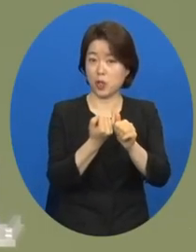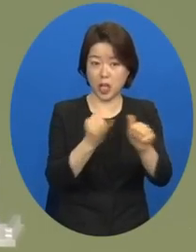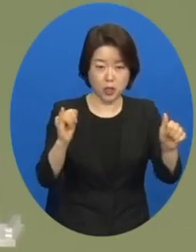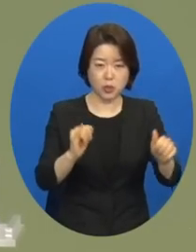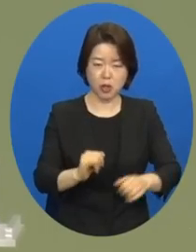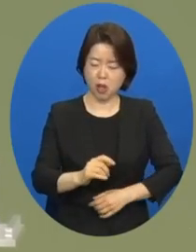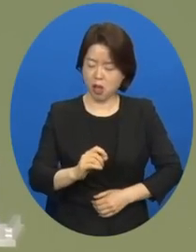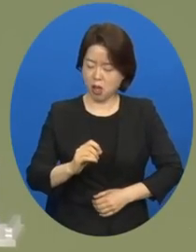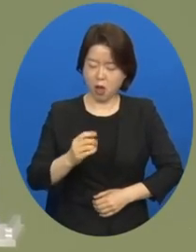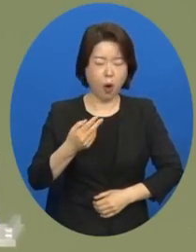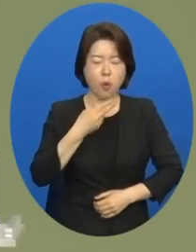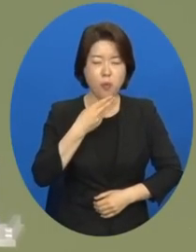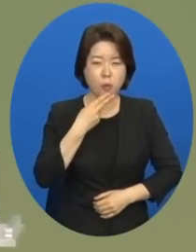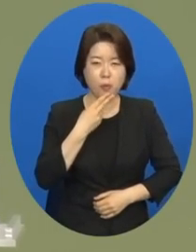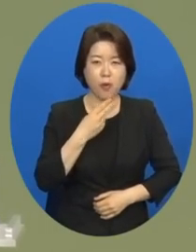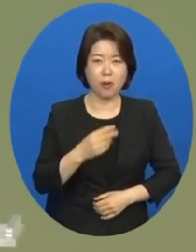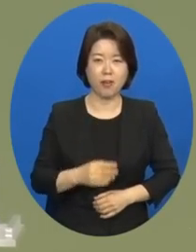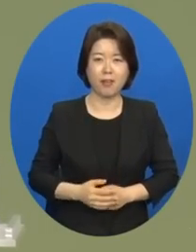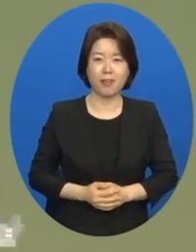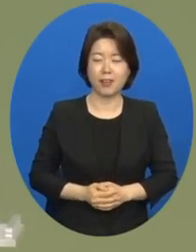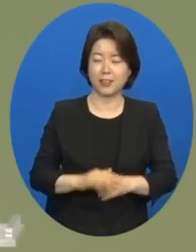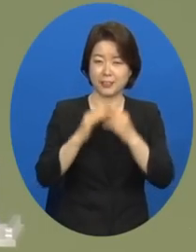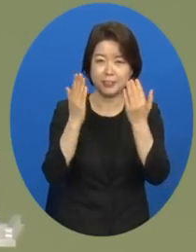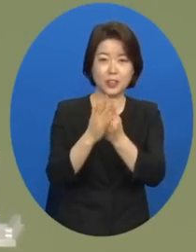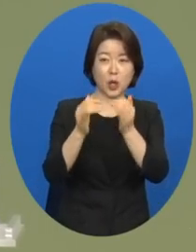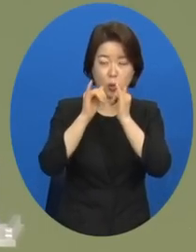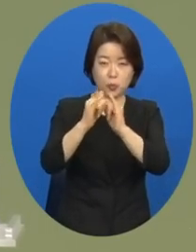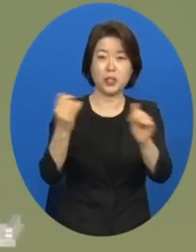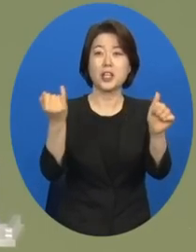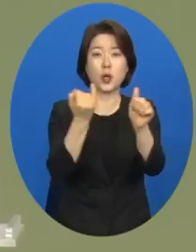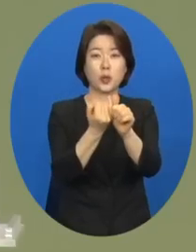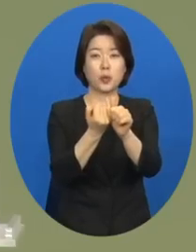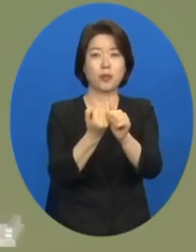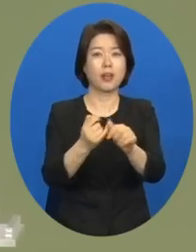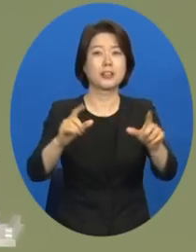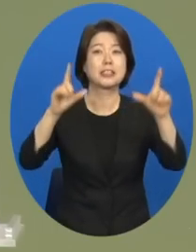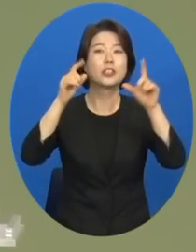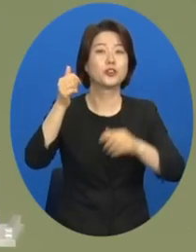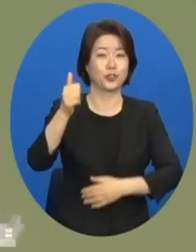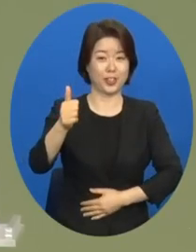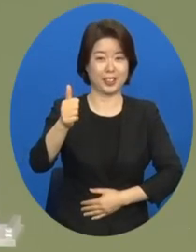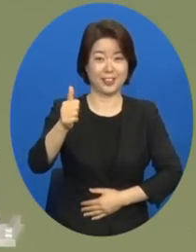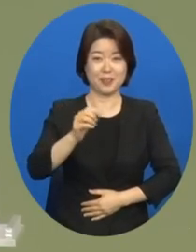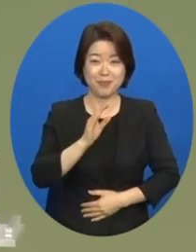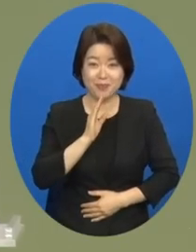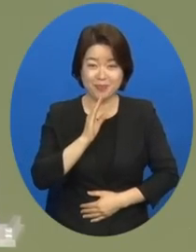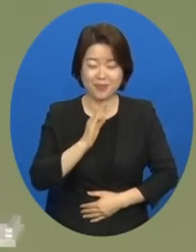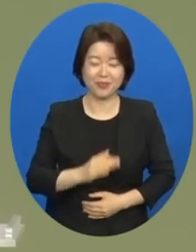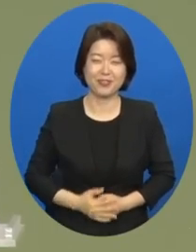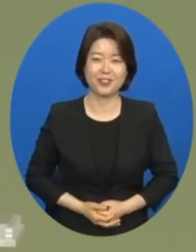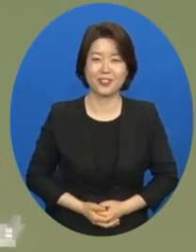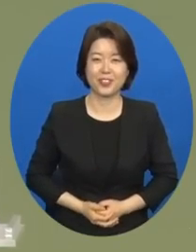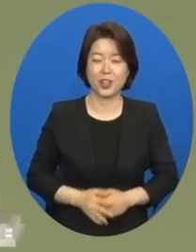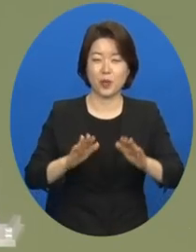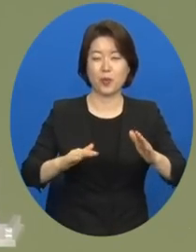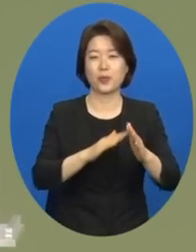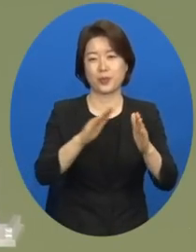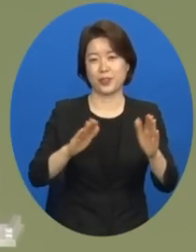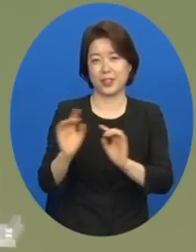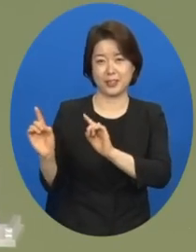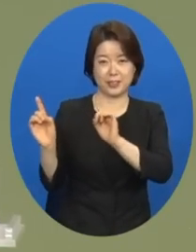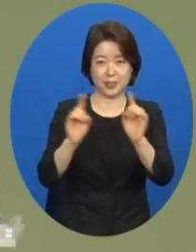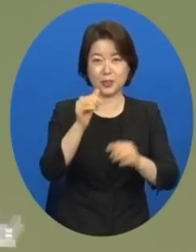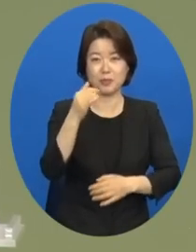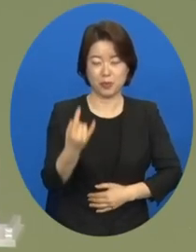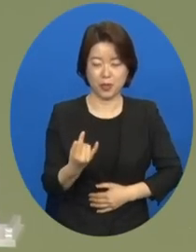거의 없어요 다 위대한 결혼의 주인공들이죠 네 그래서 오늘 가정부흥회에